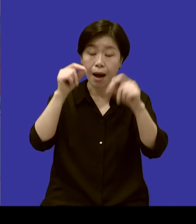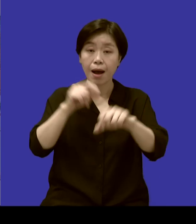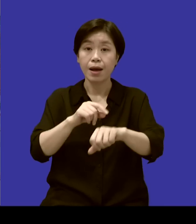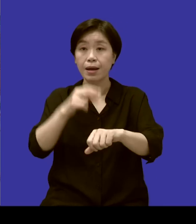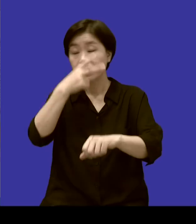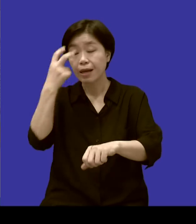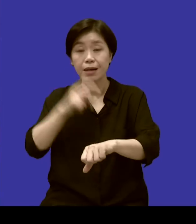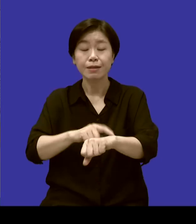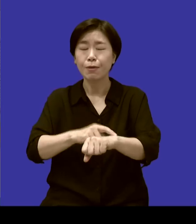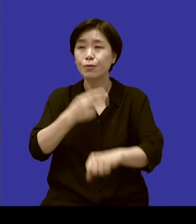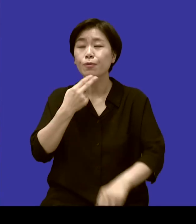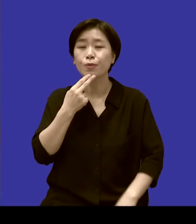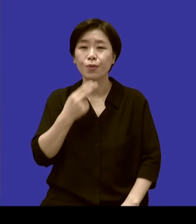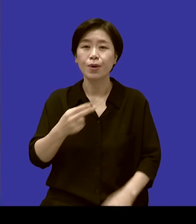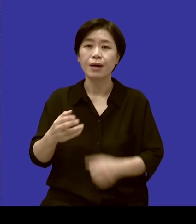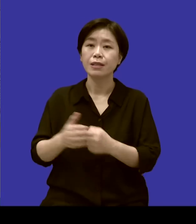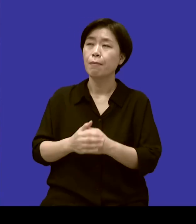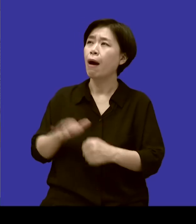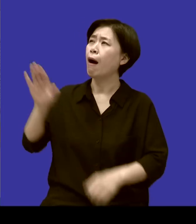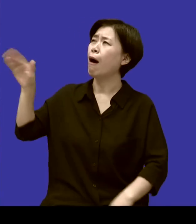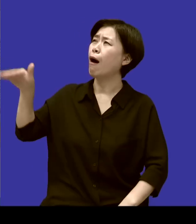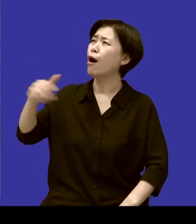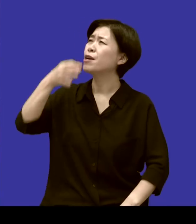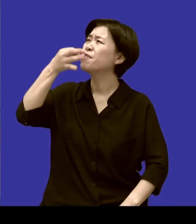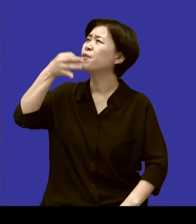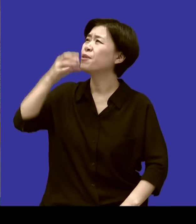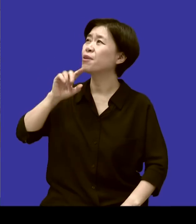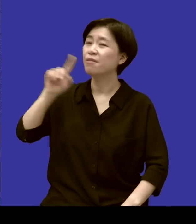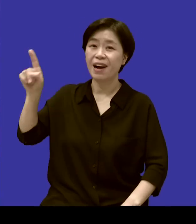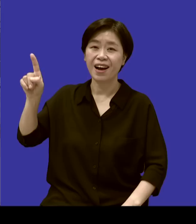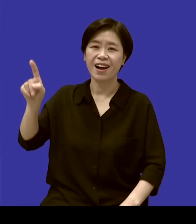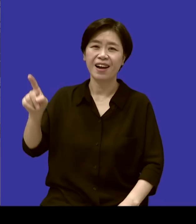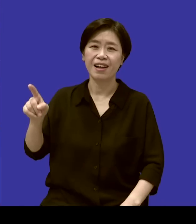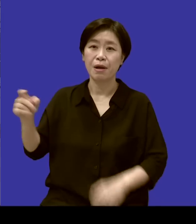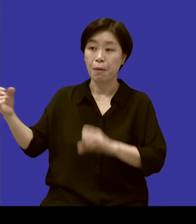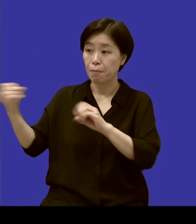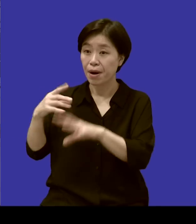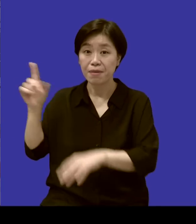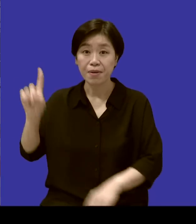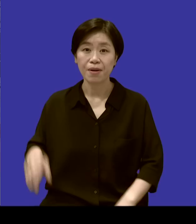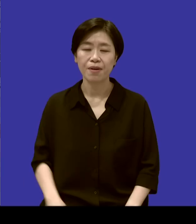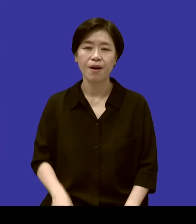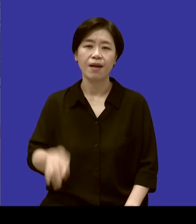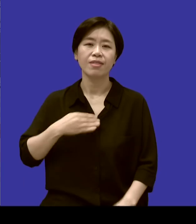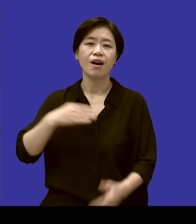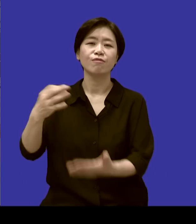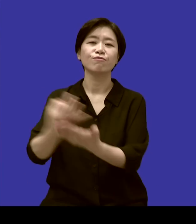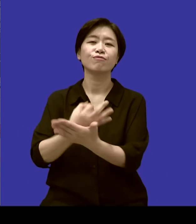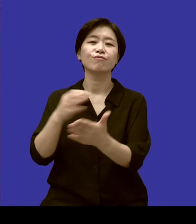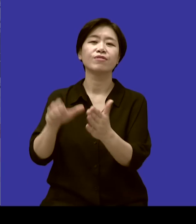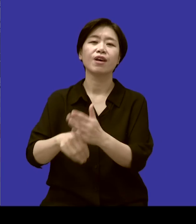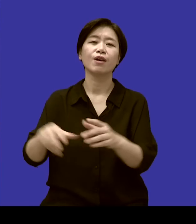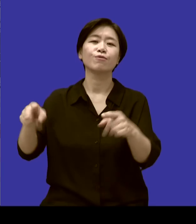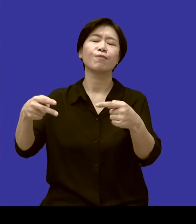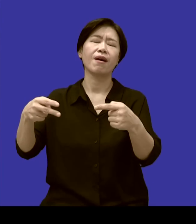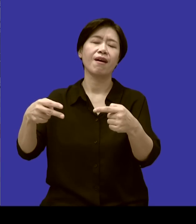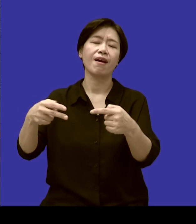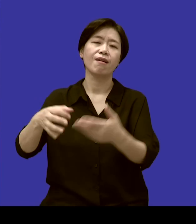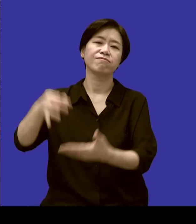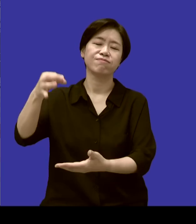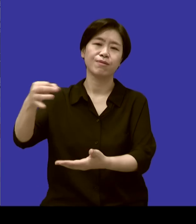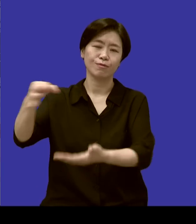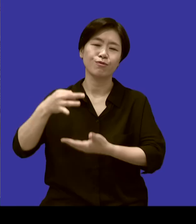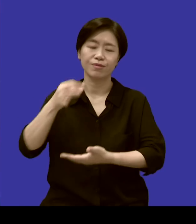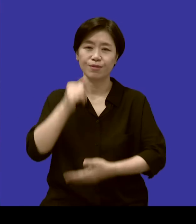힘들어요. 그랬더니 그 다음부터는 아예 개런티를 2배로 딱 올려주시는 거예요. 그렇게 해서 매니저시네요, 하나님.